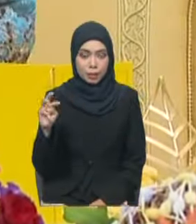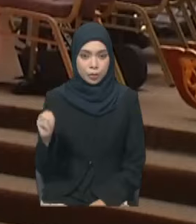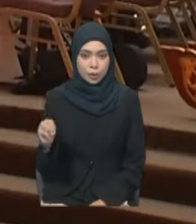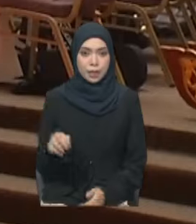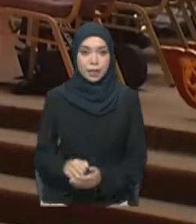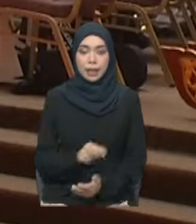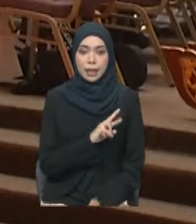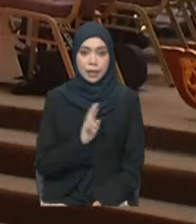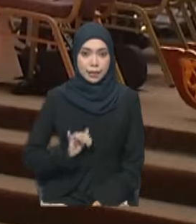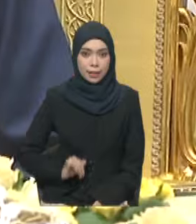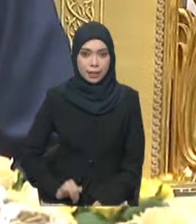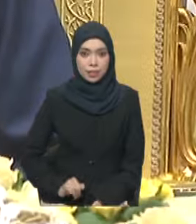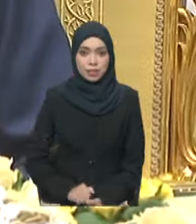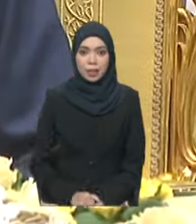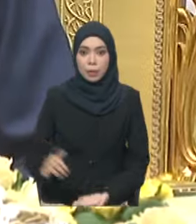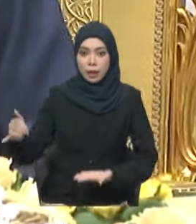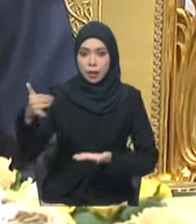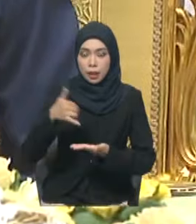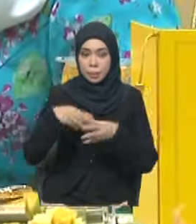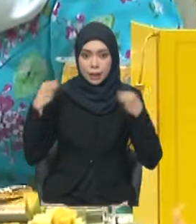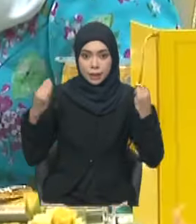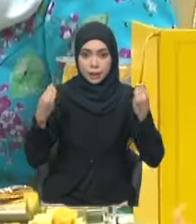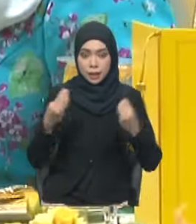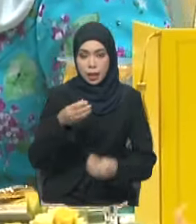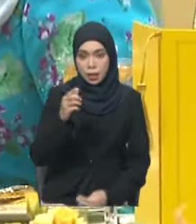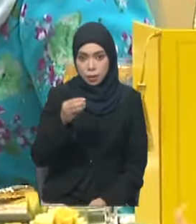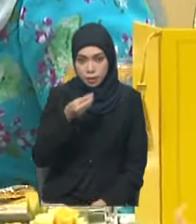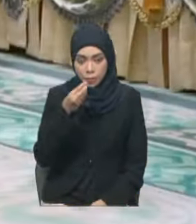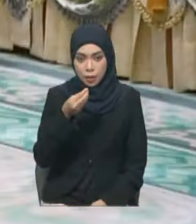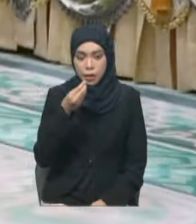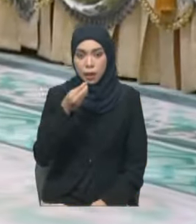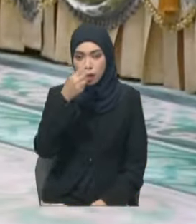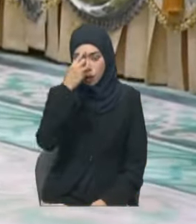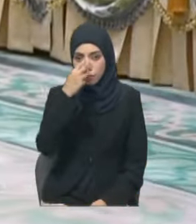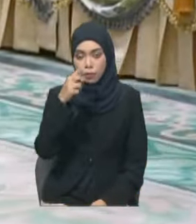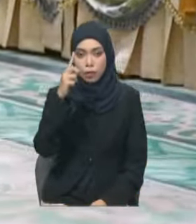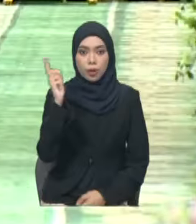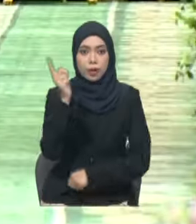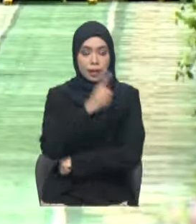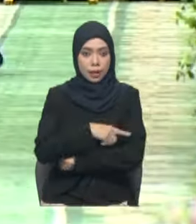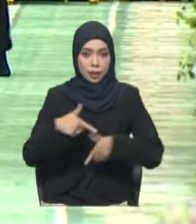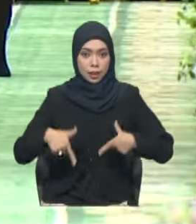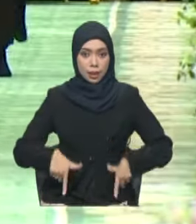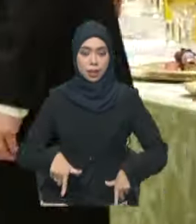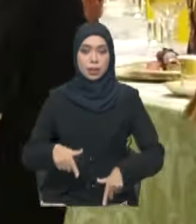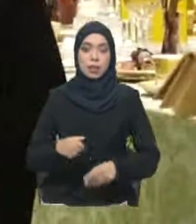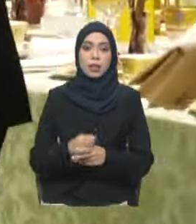Seri Baginda Raja Isteri berangkat ke Majlis Santap Diraja sempena sambutan ulang tahun Hari